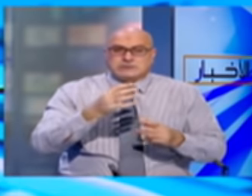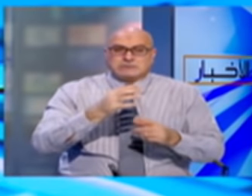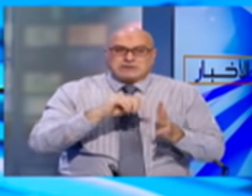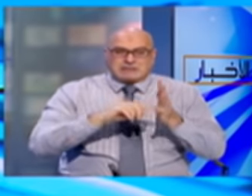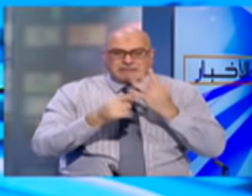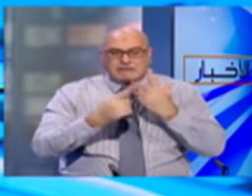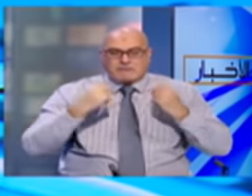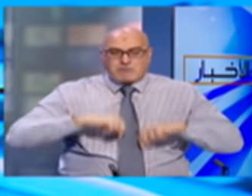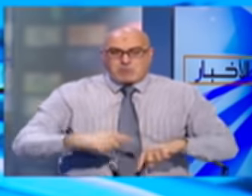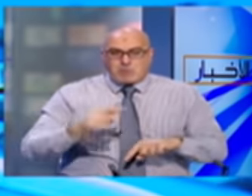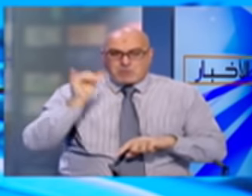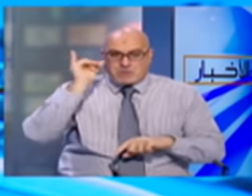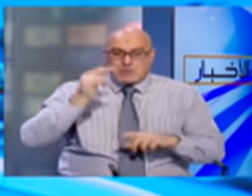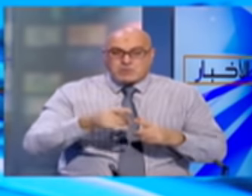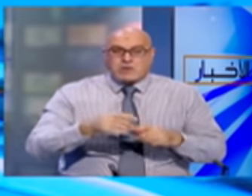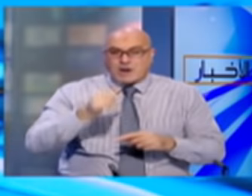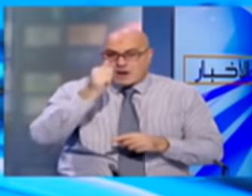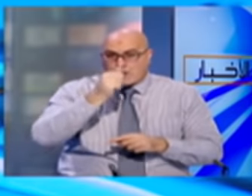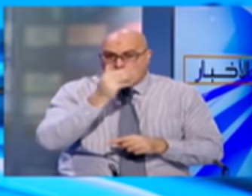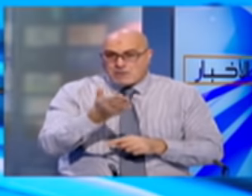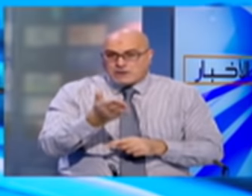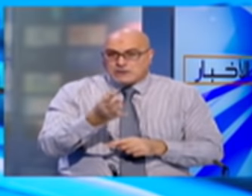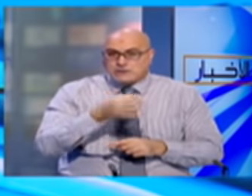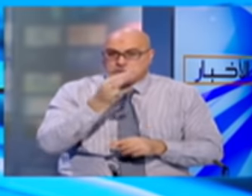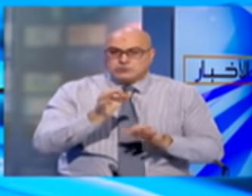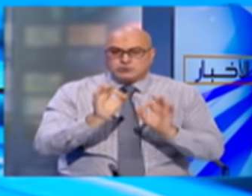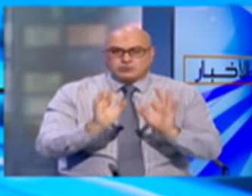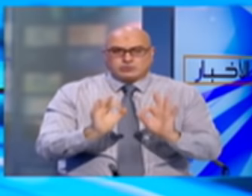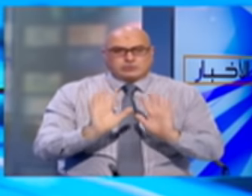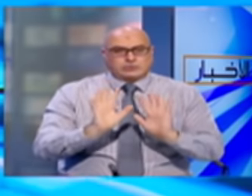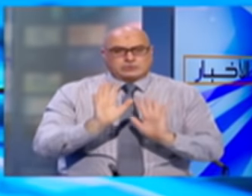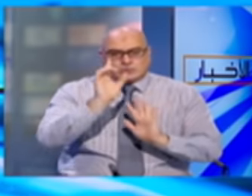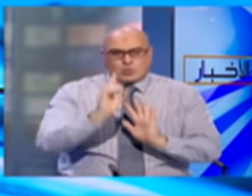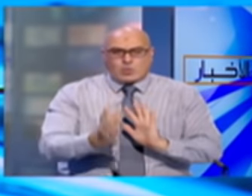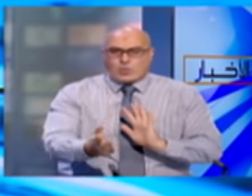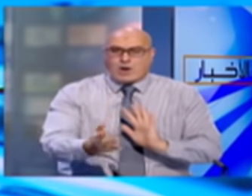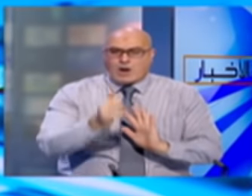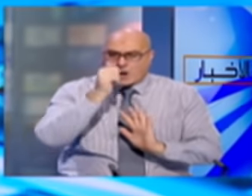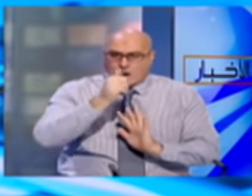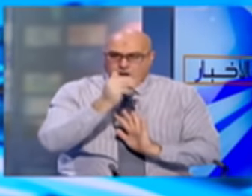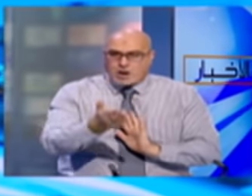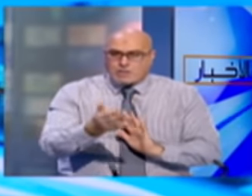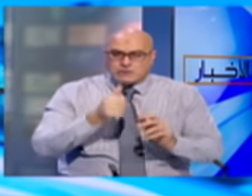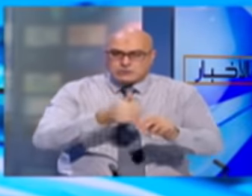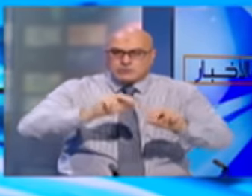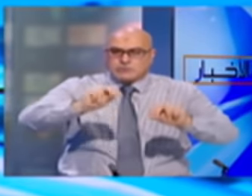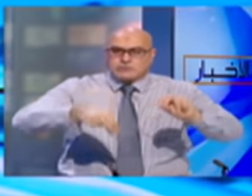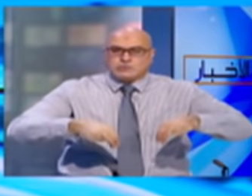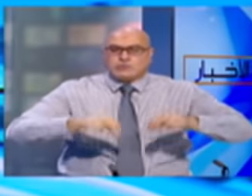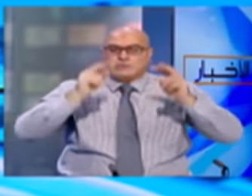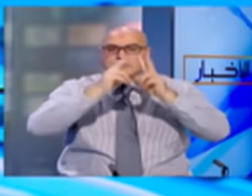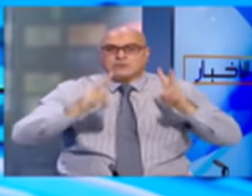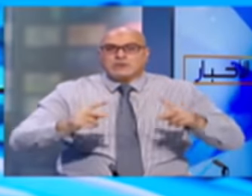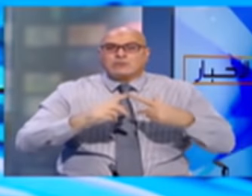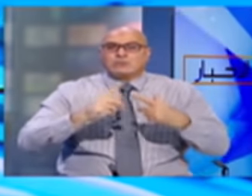موقف ألمانيا من قضية الصحراء الغربية عادل وشرعي وتتبناه كل المواثيق الدولية